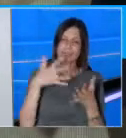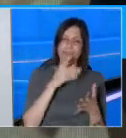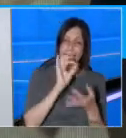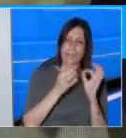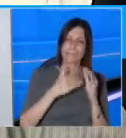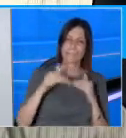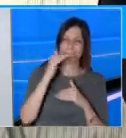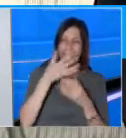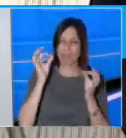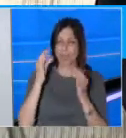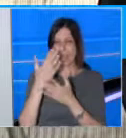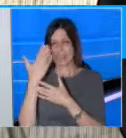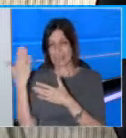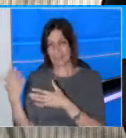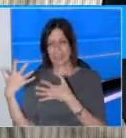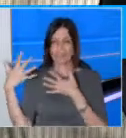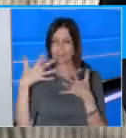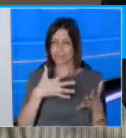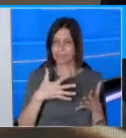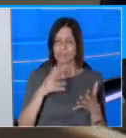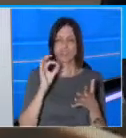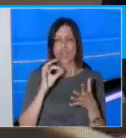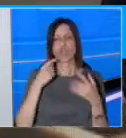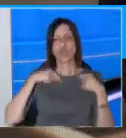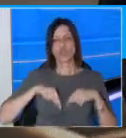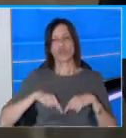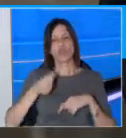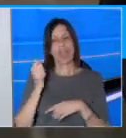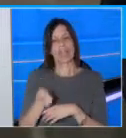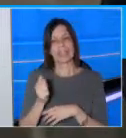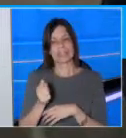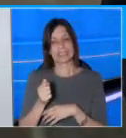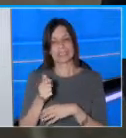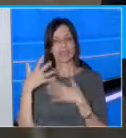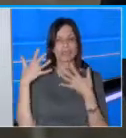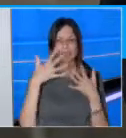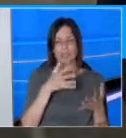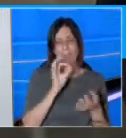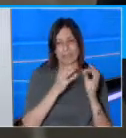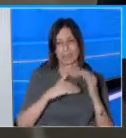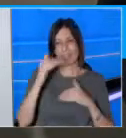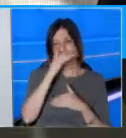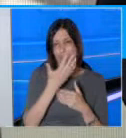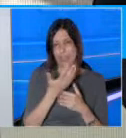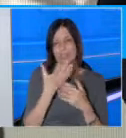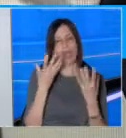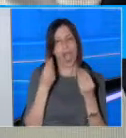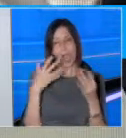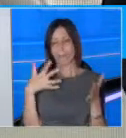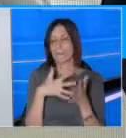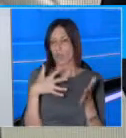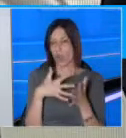הכנסת הימניים, התקפה באמת חסרת תקדים של יושב ראש הכנסת על בית המשפט העליון, והרבה